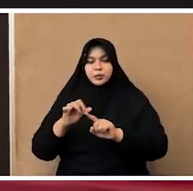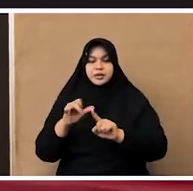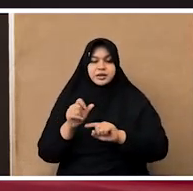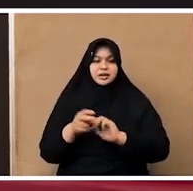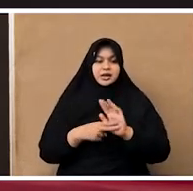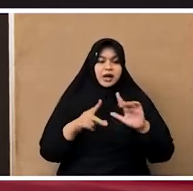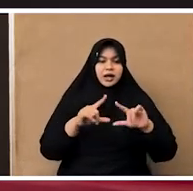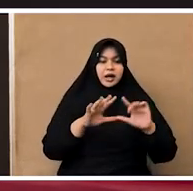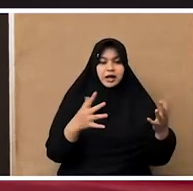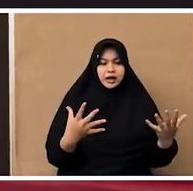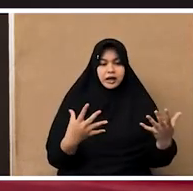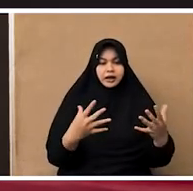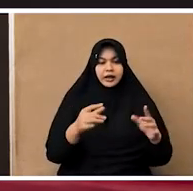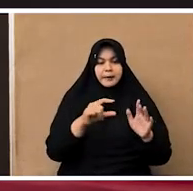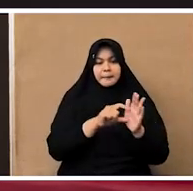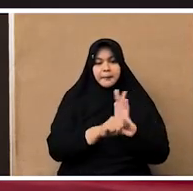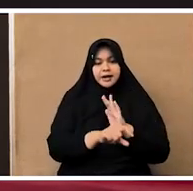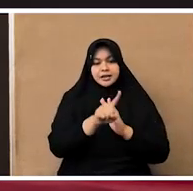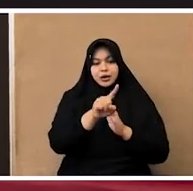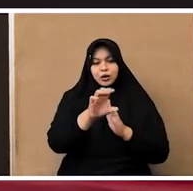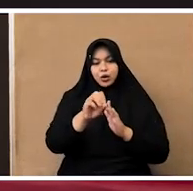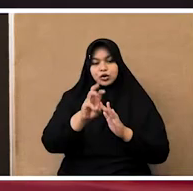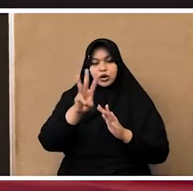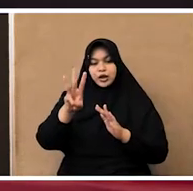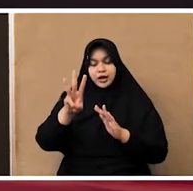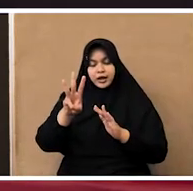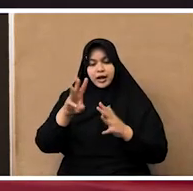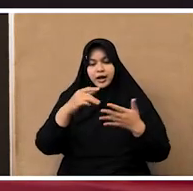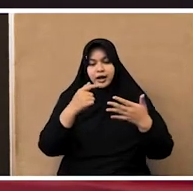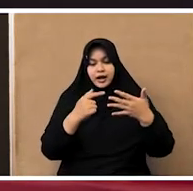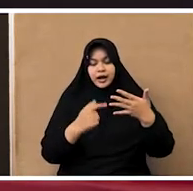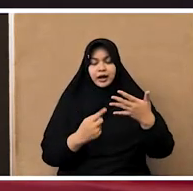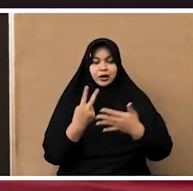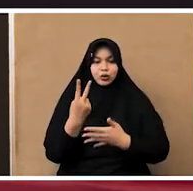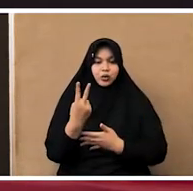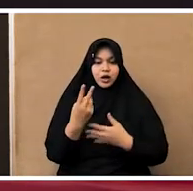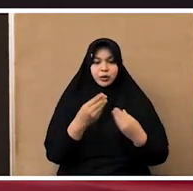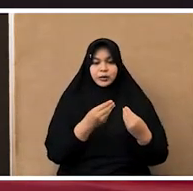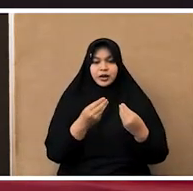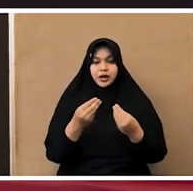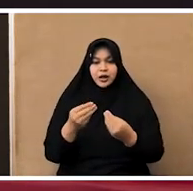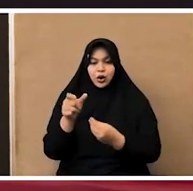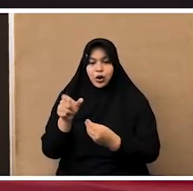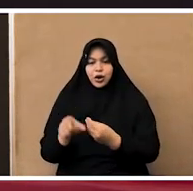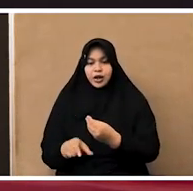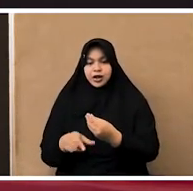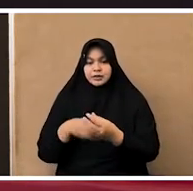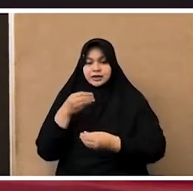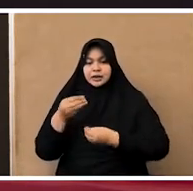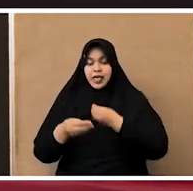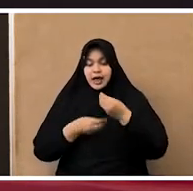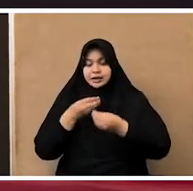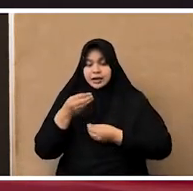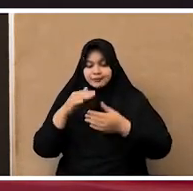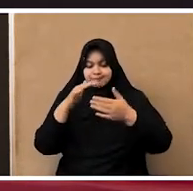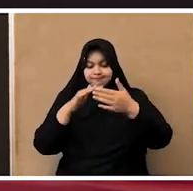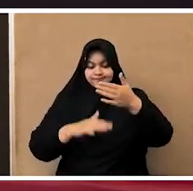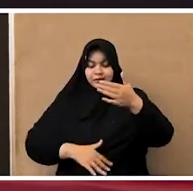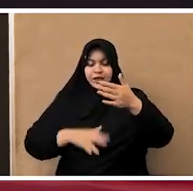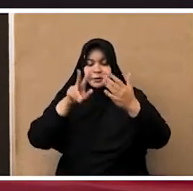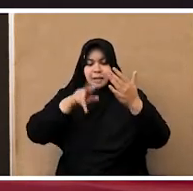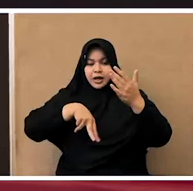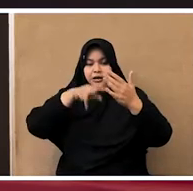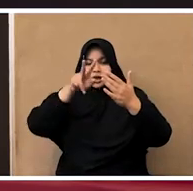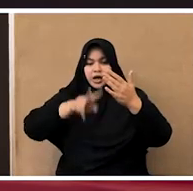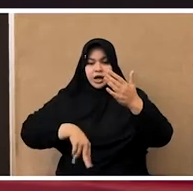di pasal 103 ayat 2 itu kan penyerahan kepada seseorang di penjelasannya saya baca tadi memang